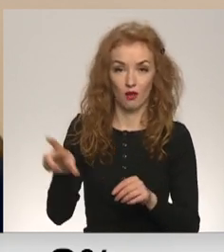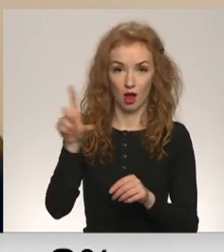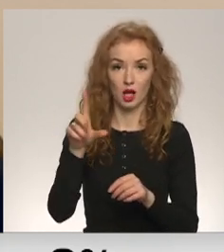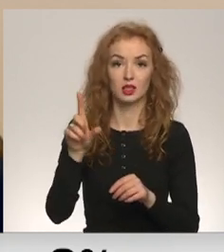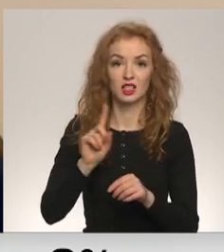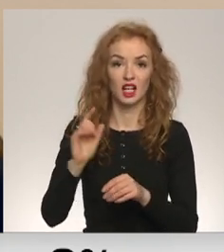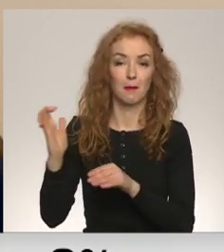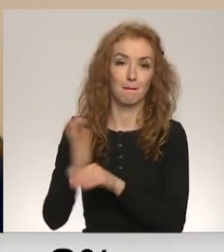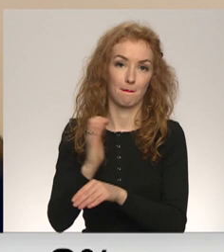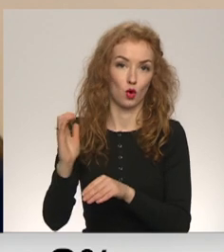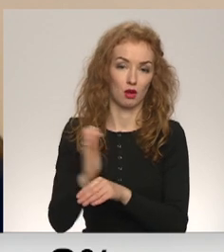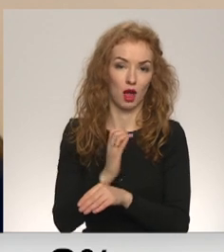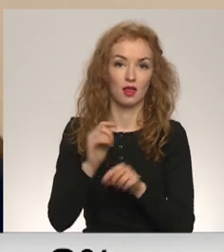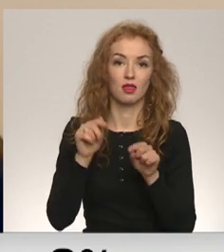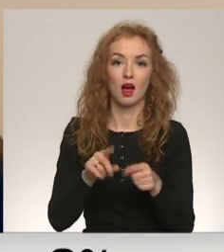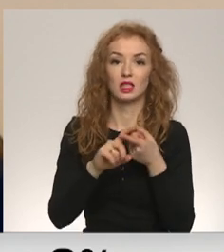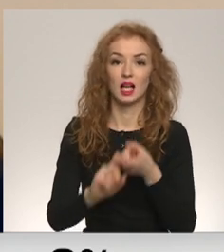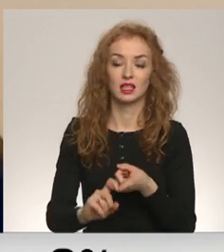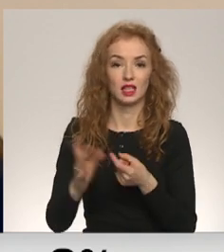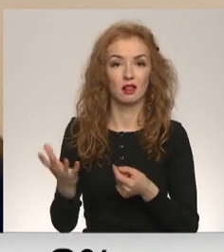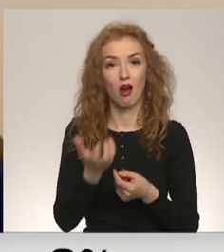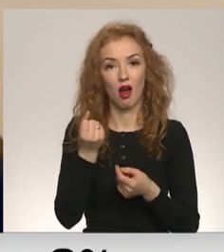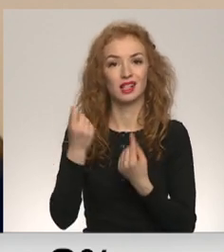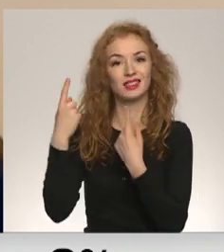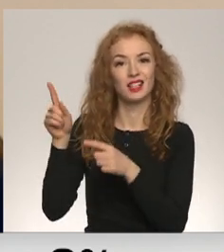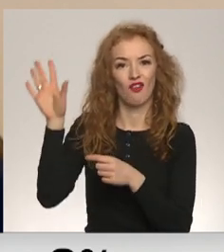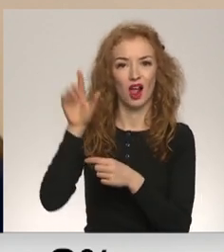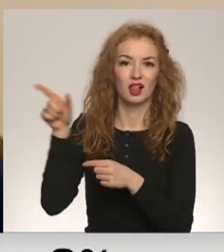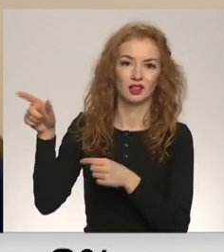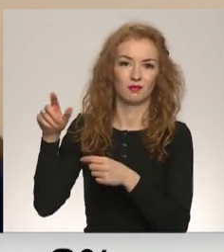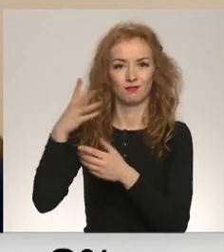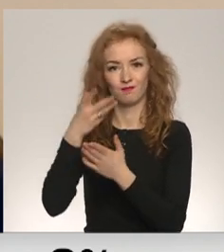ir importēta. Tā ir saistīta ar norisēm citvietu un lielā mērā